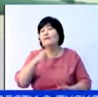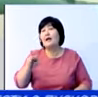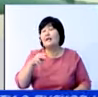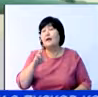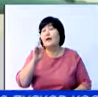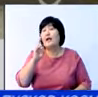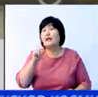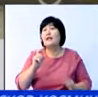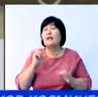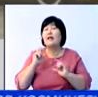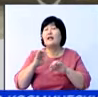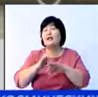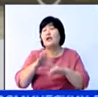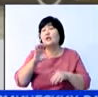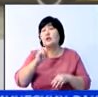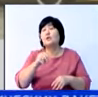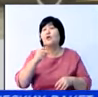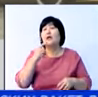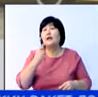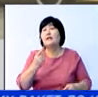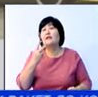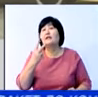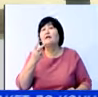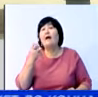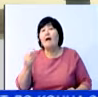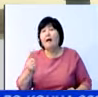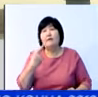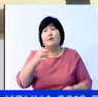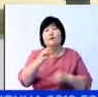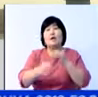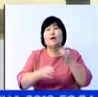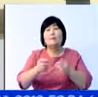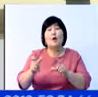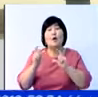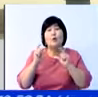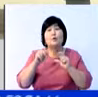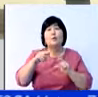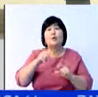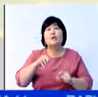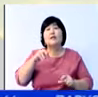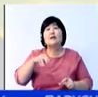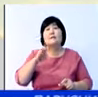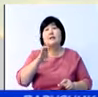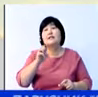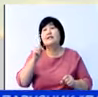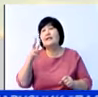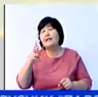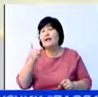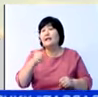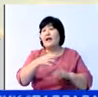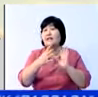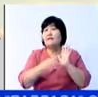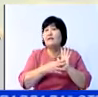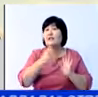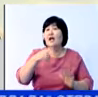– ракеты-носителя «Союз-2-1А». Она выведет на орбиту космический грузовик «Прогресс-МС-13». На